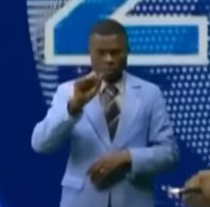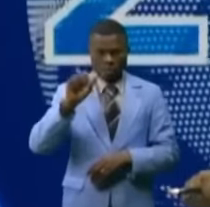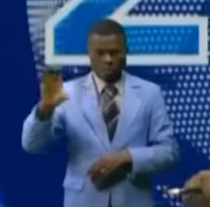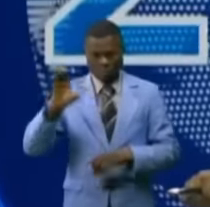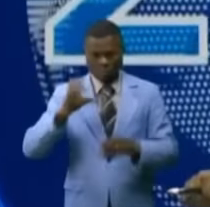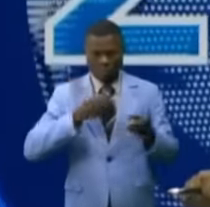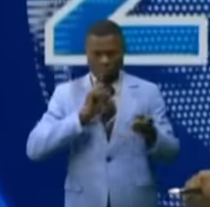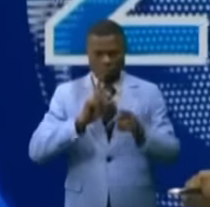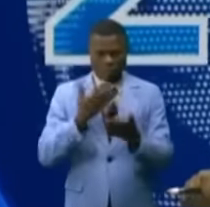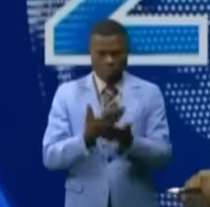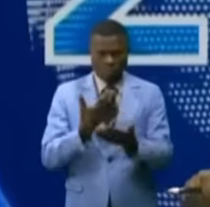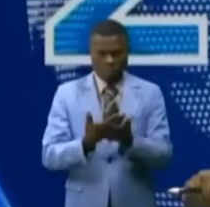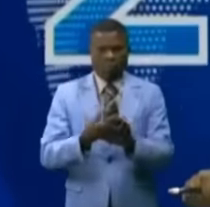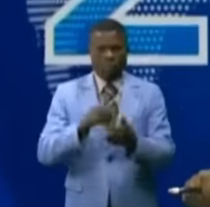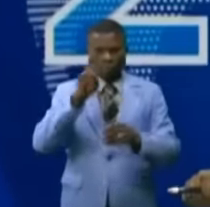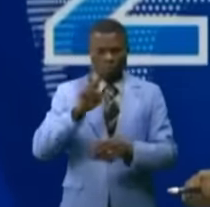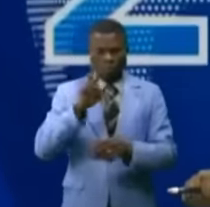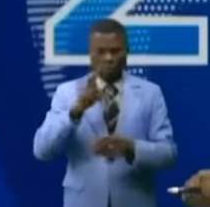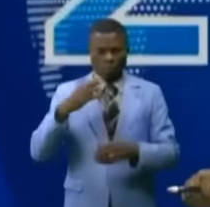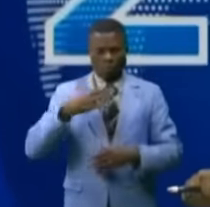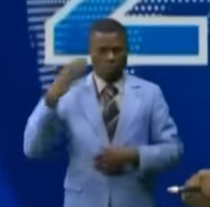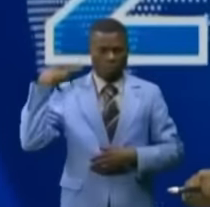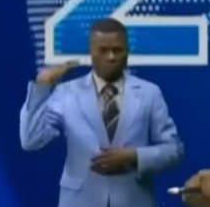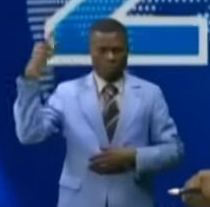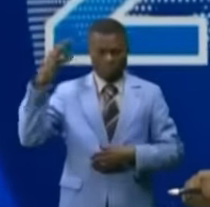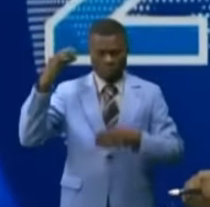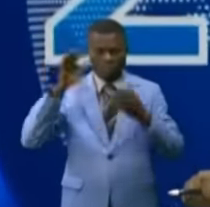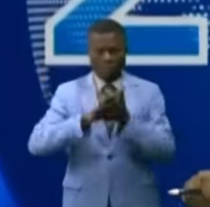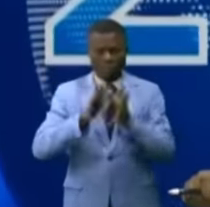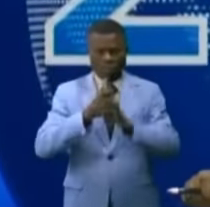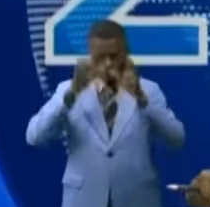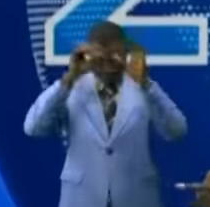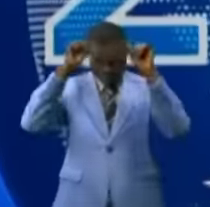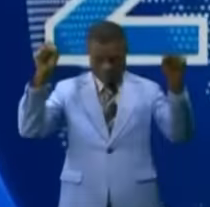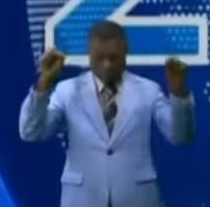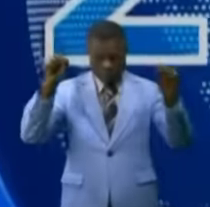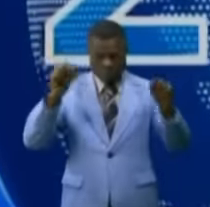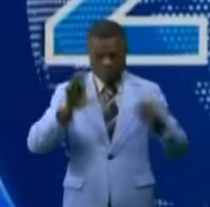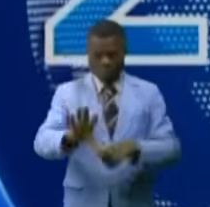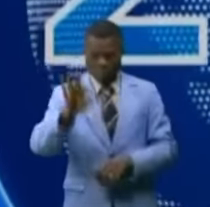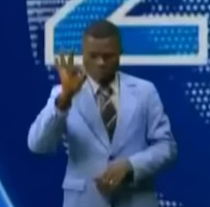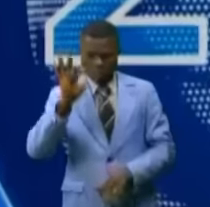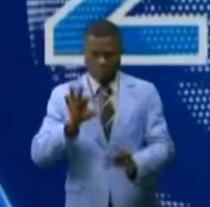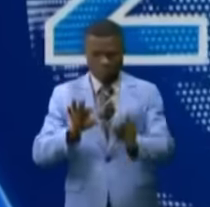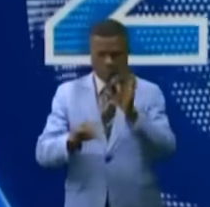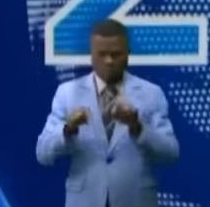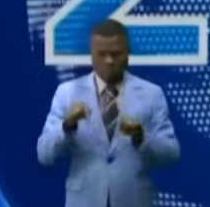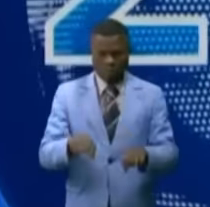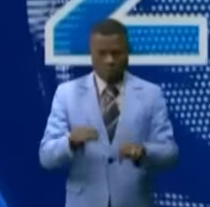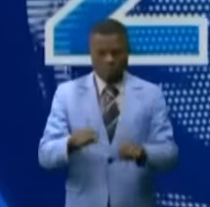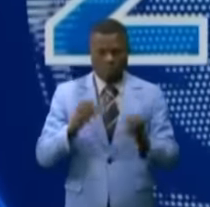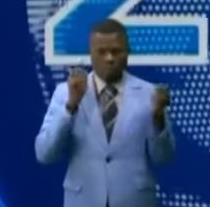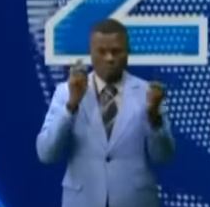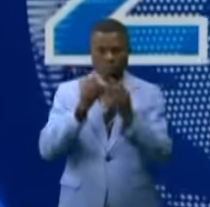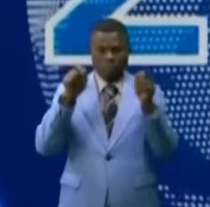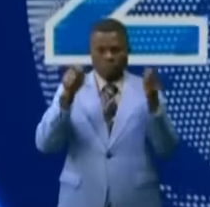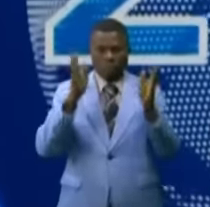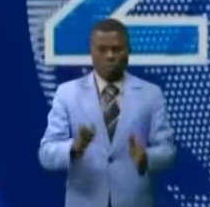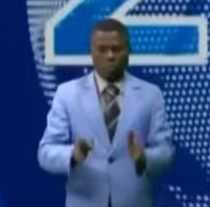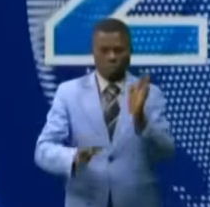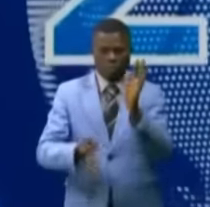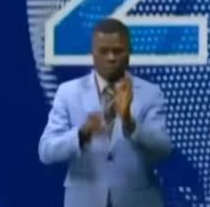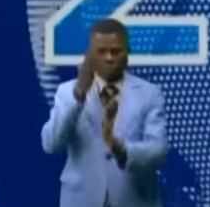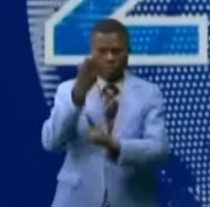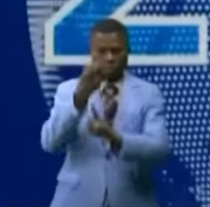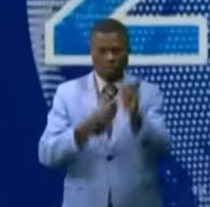vitesse supérieure ce vendredi. Les candidats à la présidentielle seront, selon le tirage de ce soir, face aux médias dès le 13